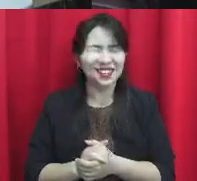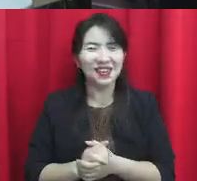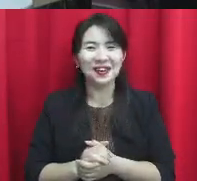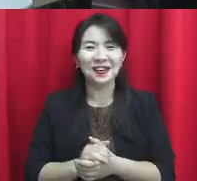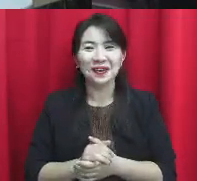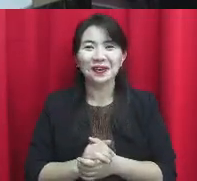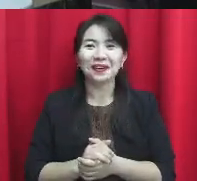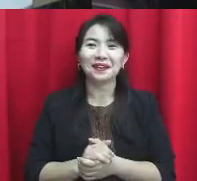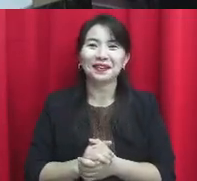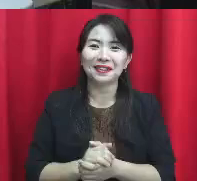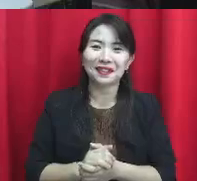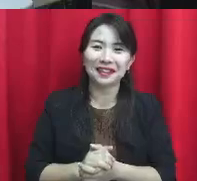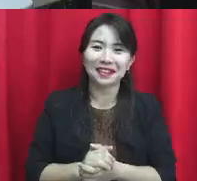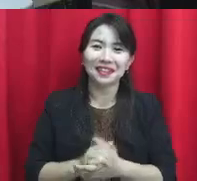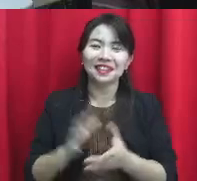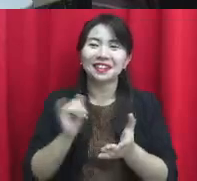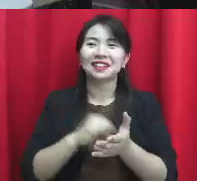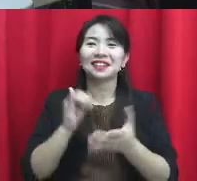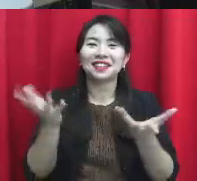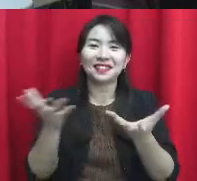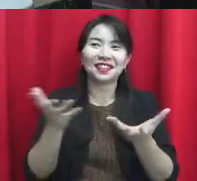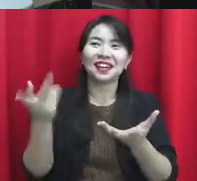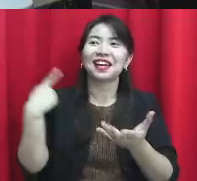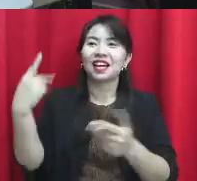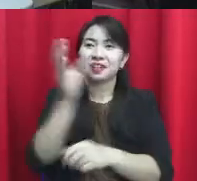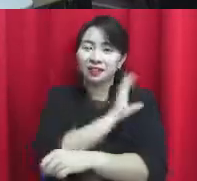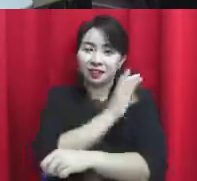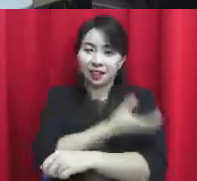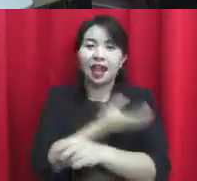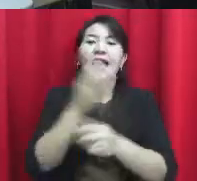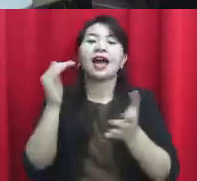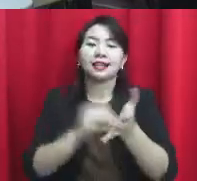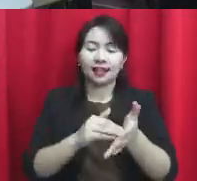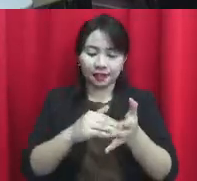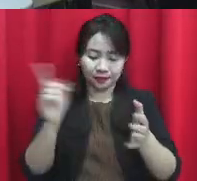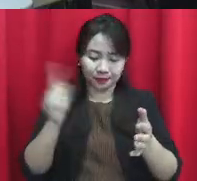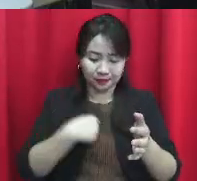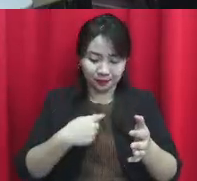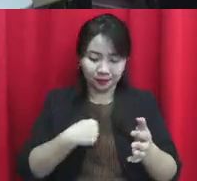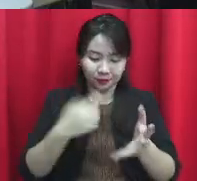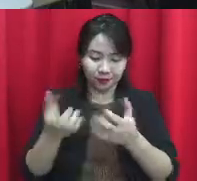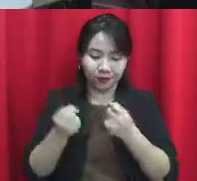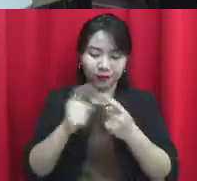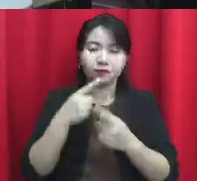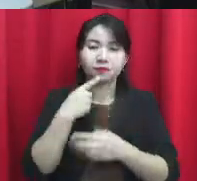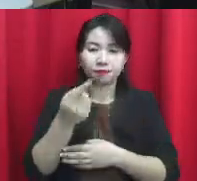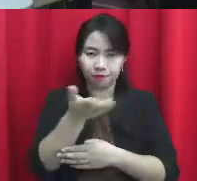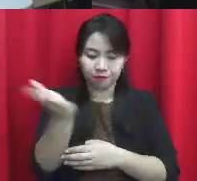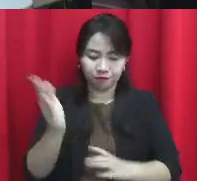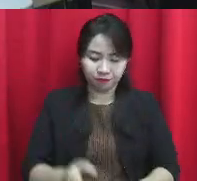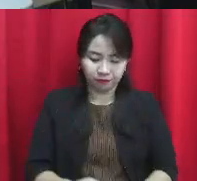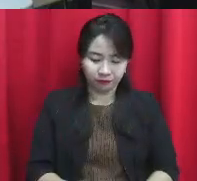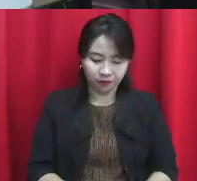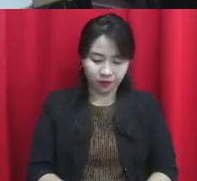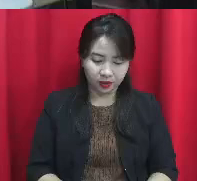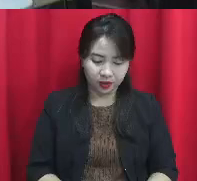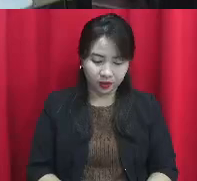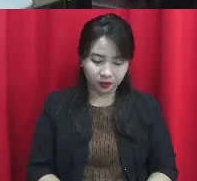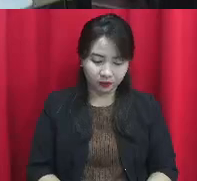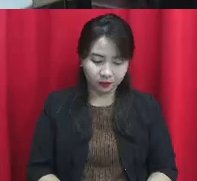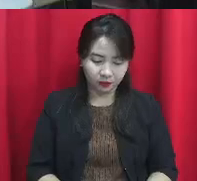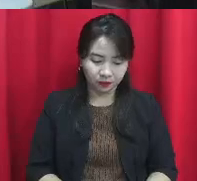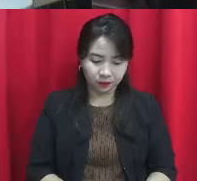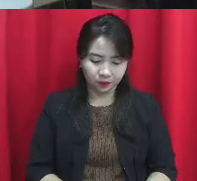O ' ba nandon yyung self conf so mga kapatid my point here is this nabo lahat na-unlock yung mga young people